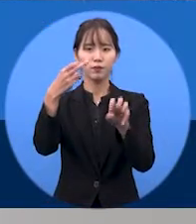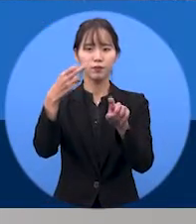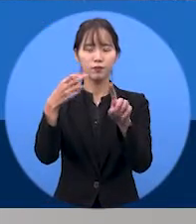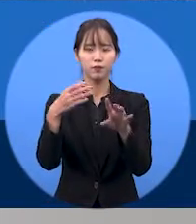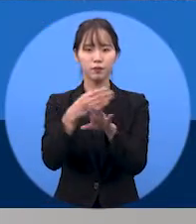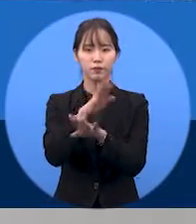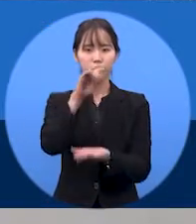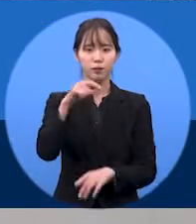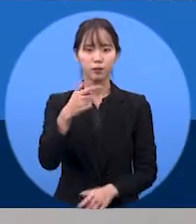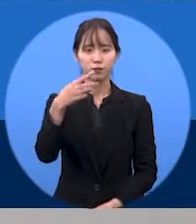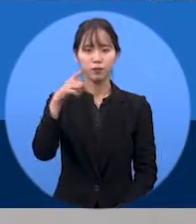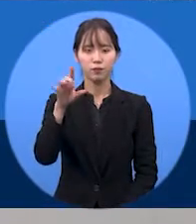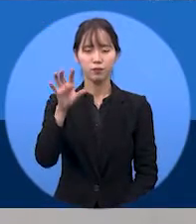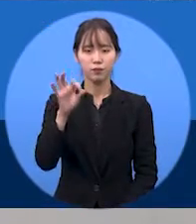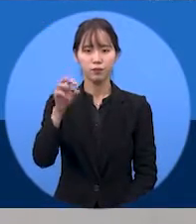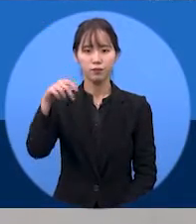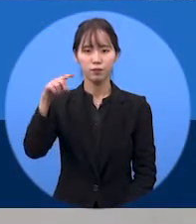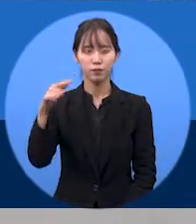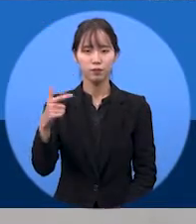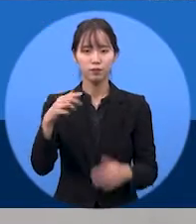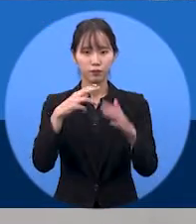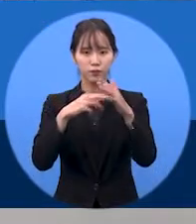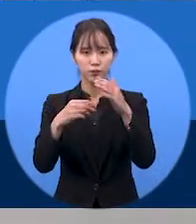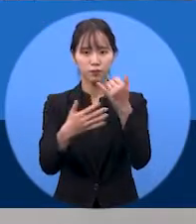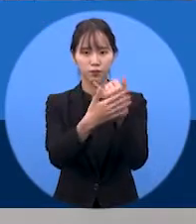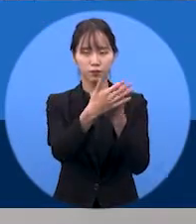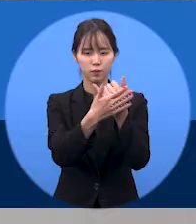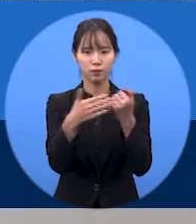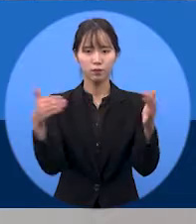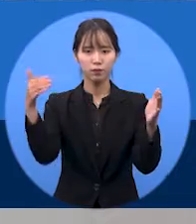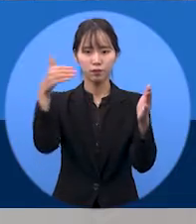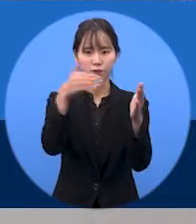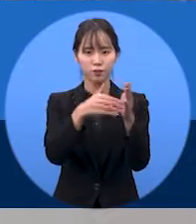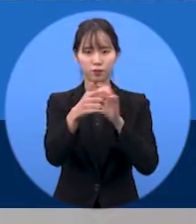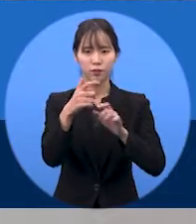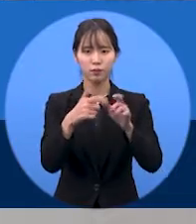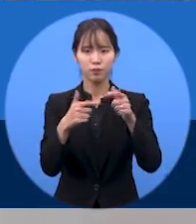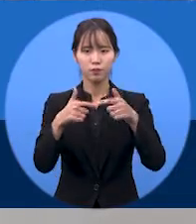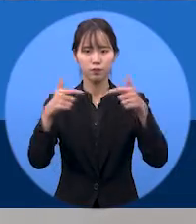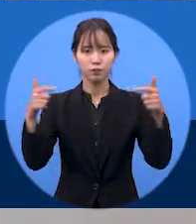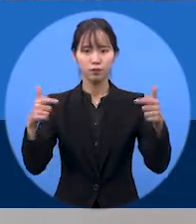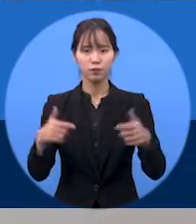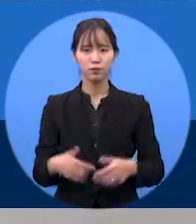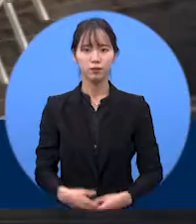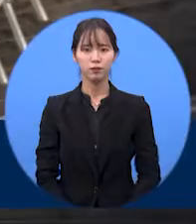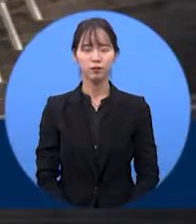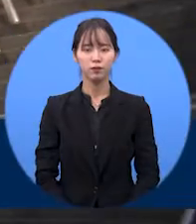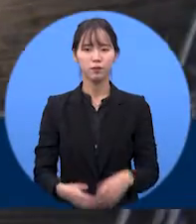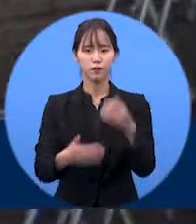12월 31일부터 분당선 지하철이 청량리역까지 연장 운행을 시작했습니다.